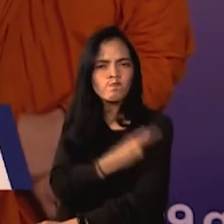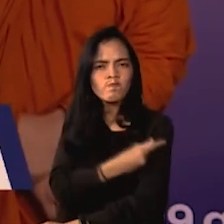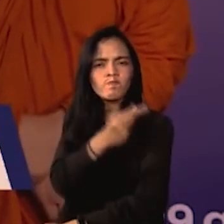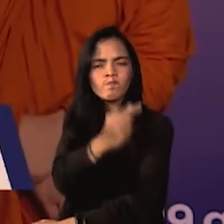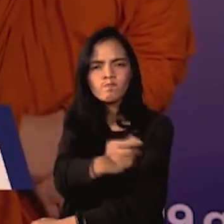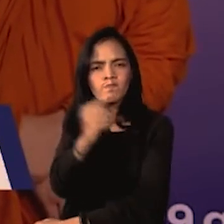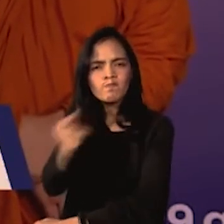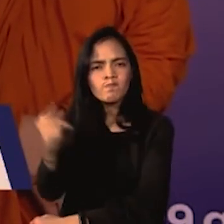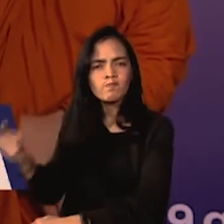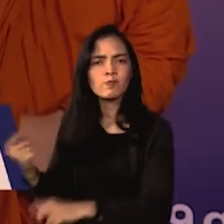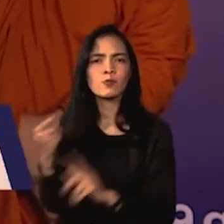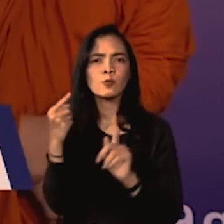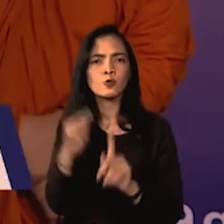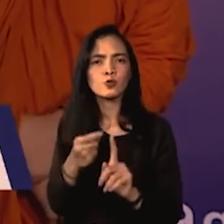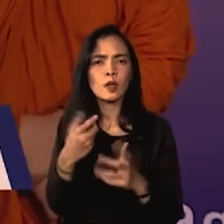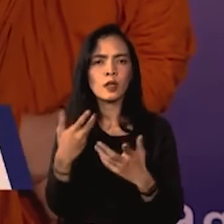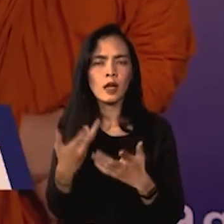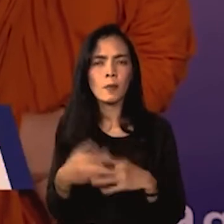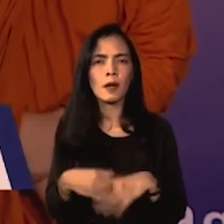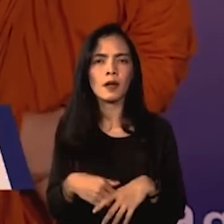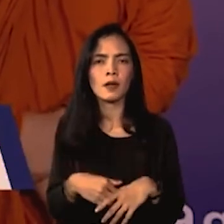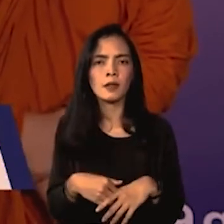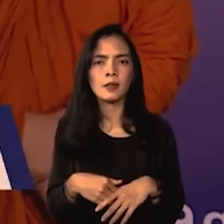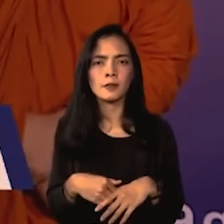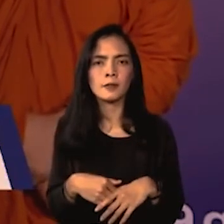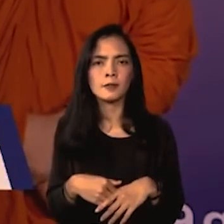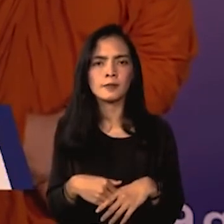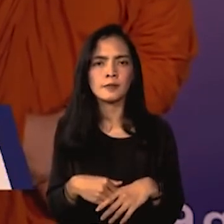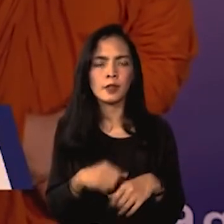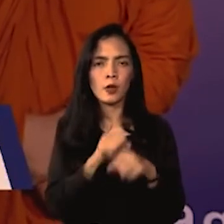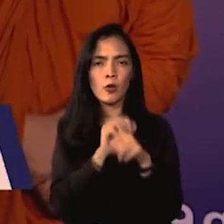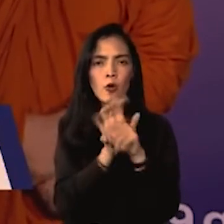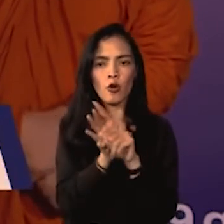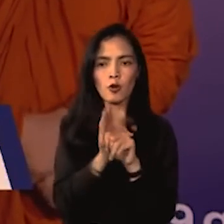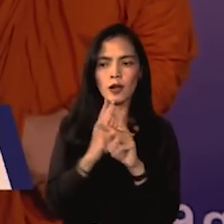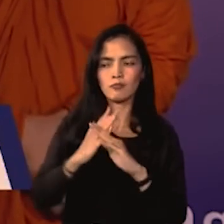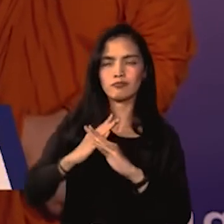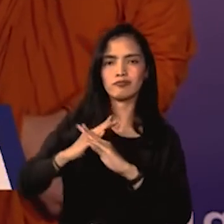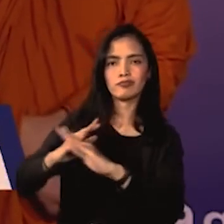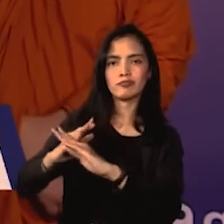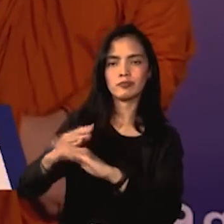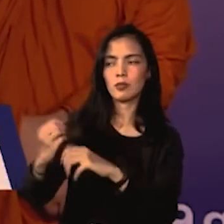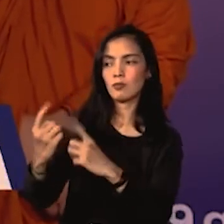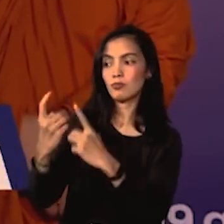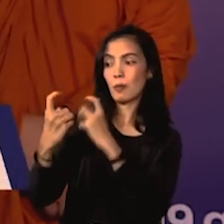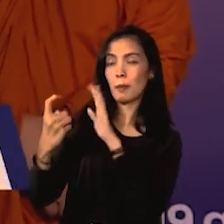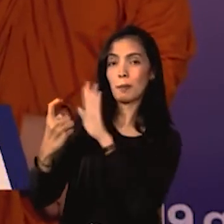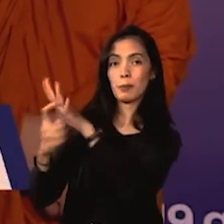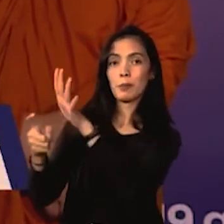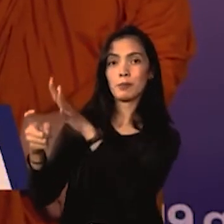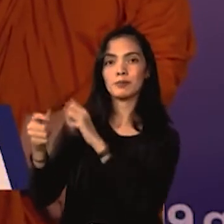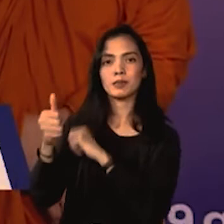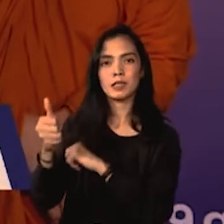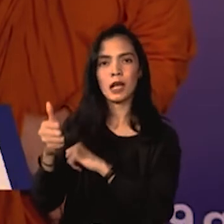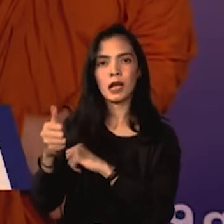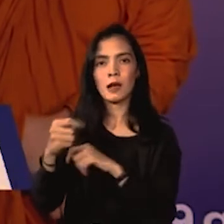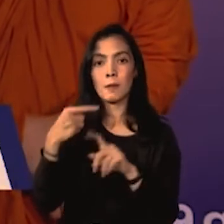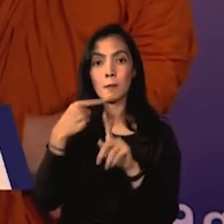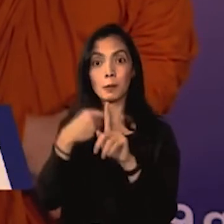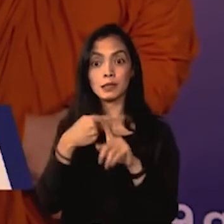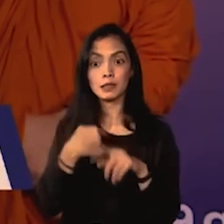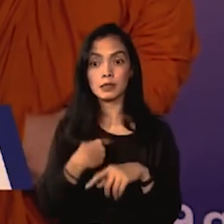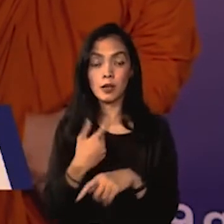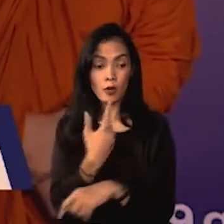ini agar terhindar dari COVID-19 dan kita ikut di dalam memutus